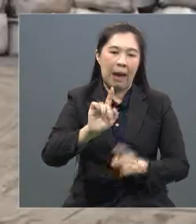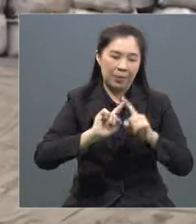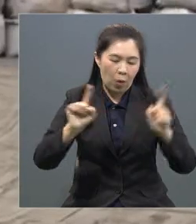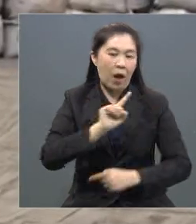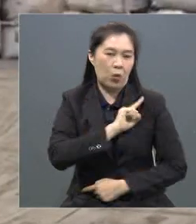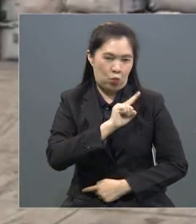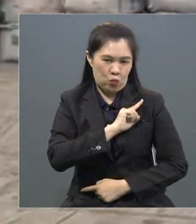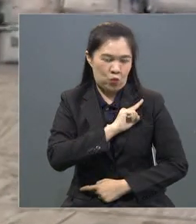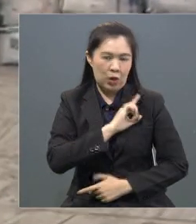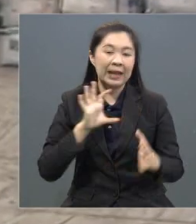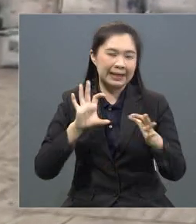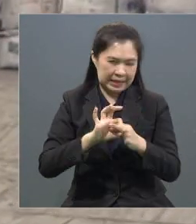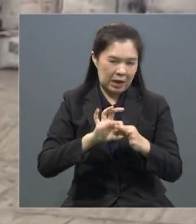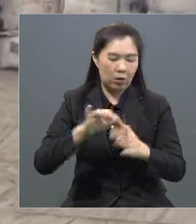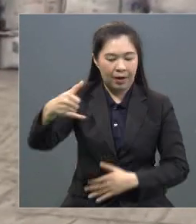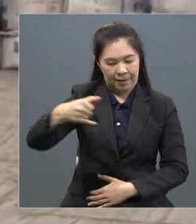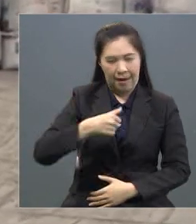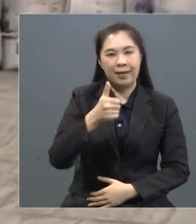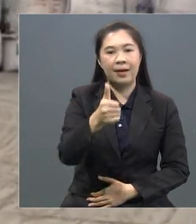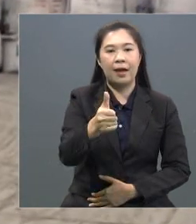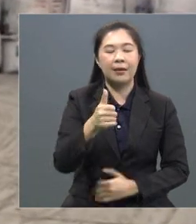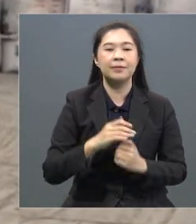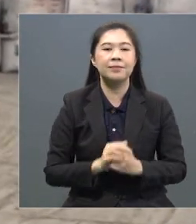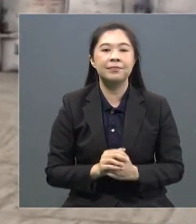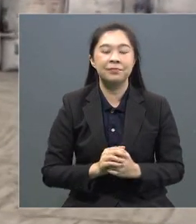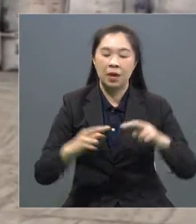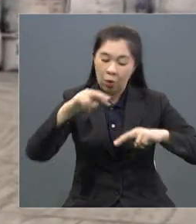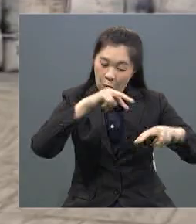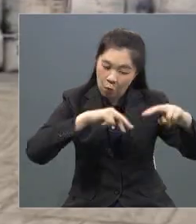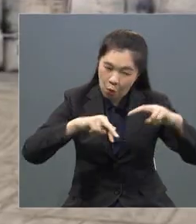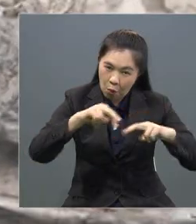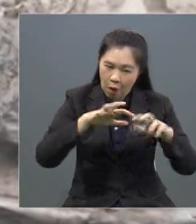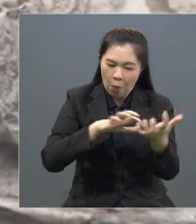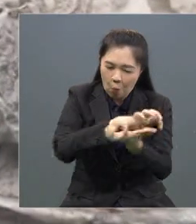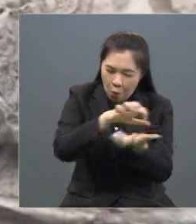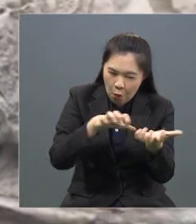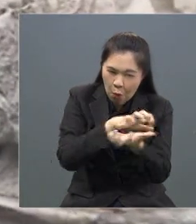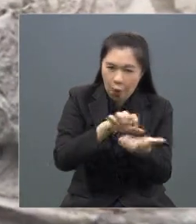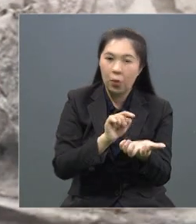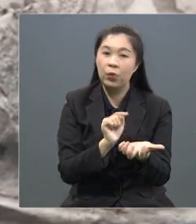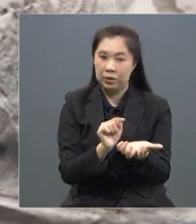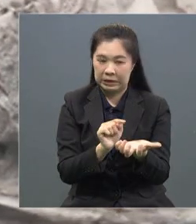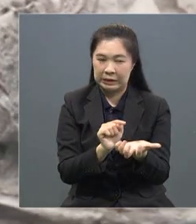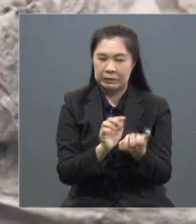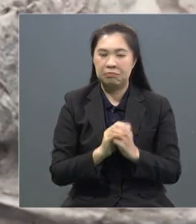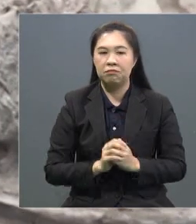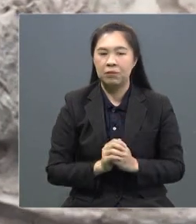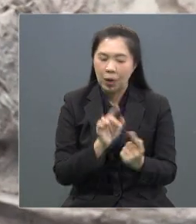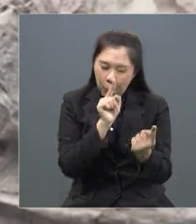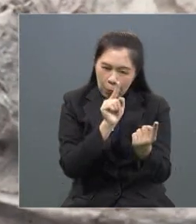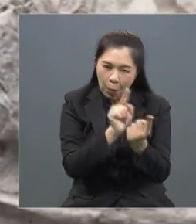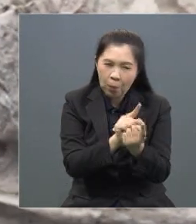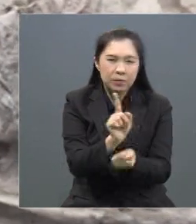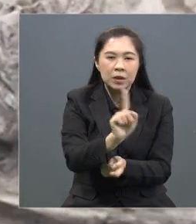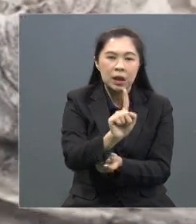ตรวจพิสูจน์ด้านในเท่านั้นส่วนผลการพิสูจน์การปนเปื้อนแคดเมียมพบว่าไปพบศาลเนี้ย